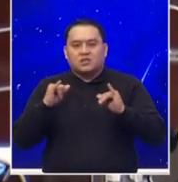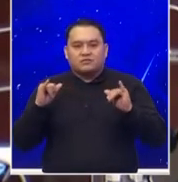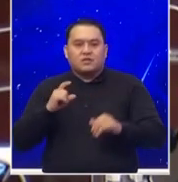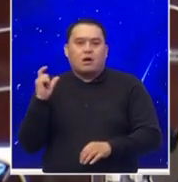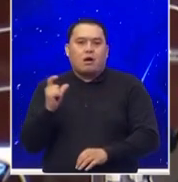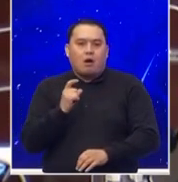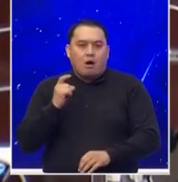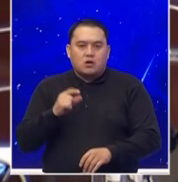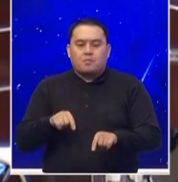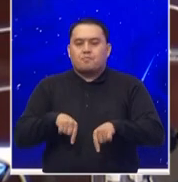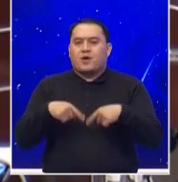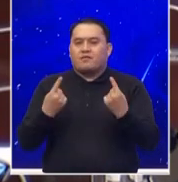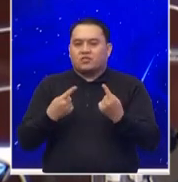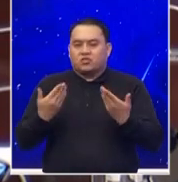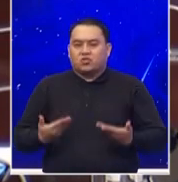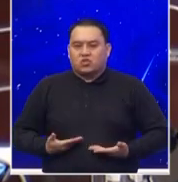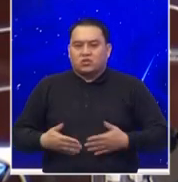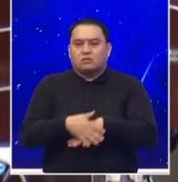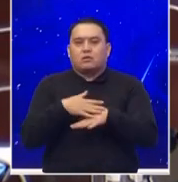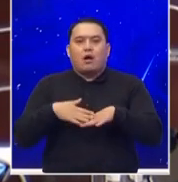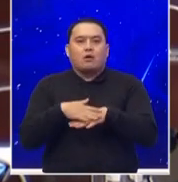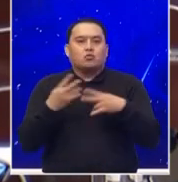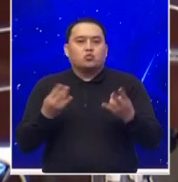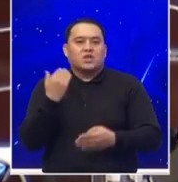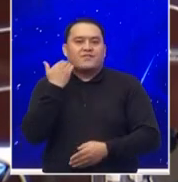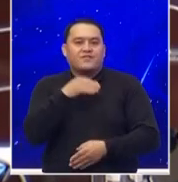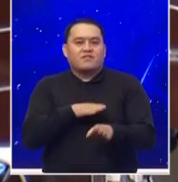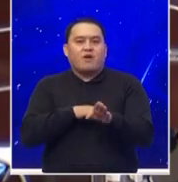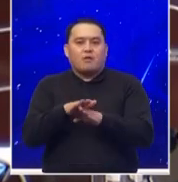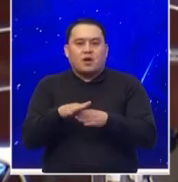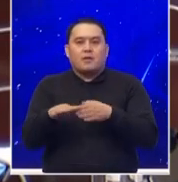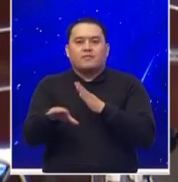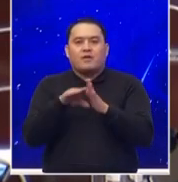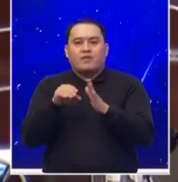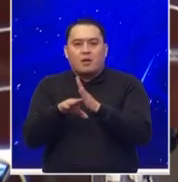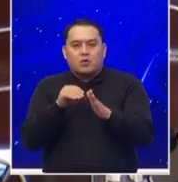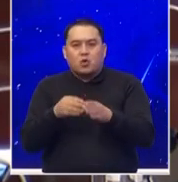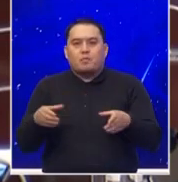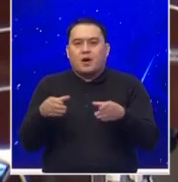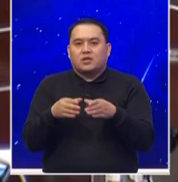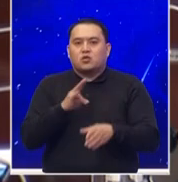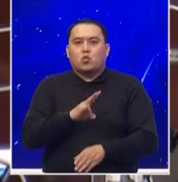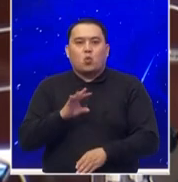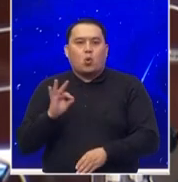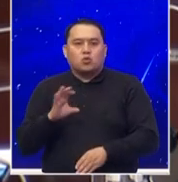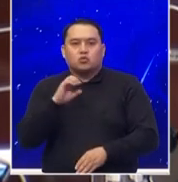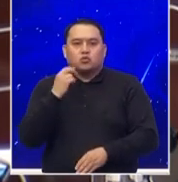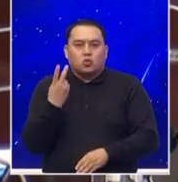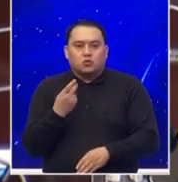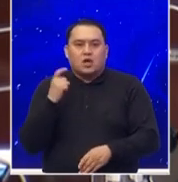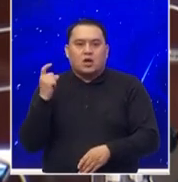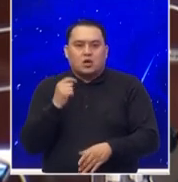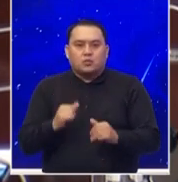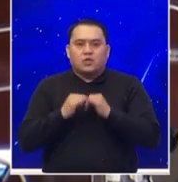развития страны и повышения качества жизни населения необходимо эффективно реализовывать предвыборную кампанию партии Нур Отан. Итоги